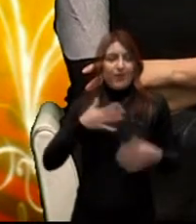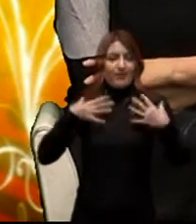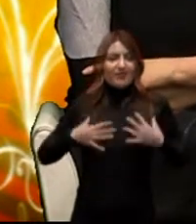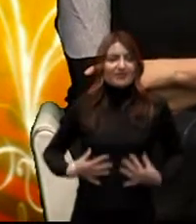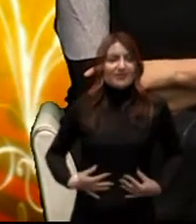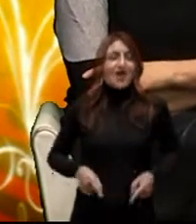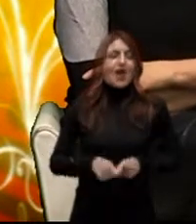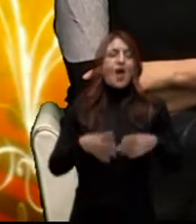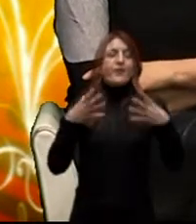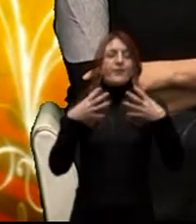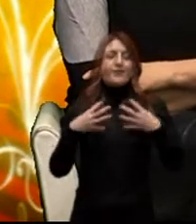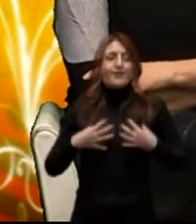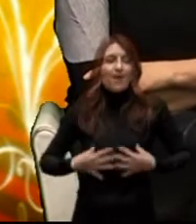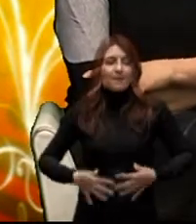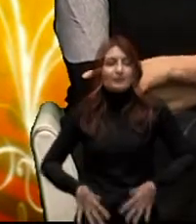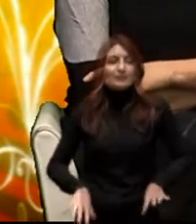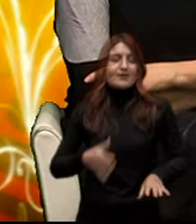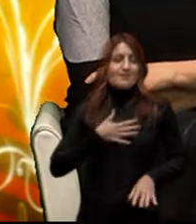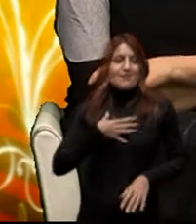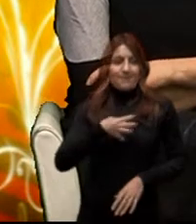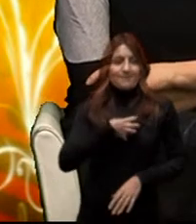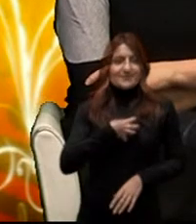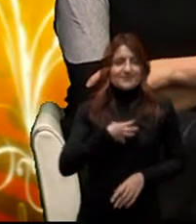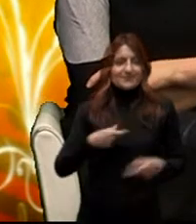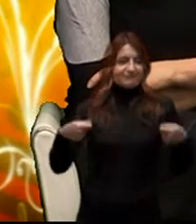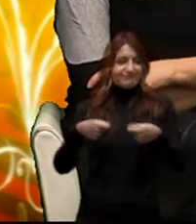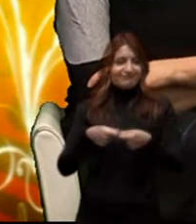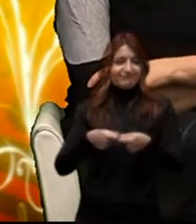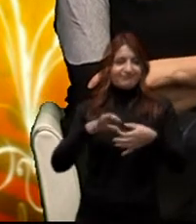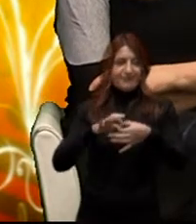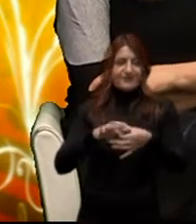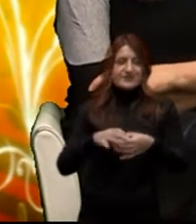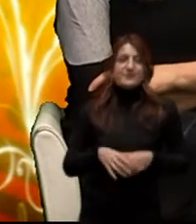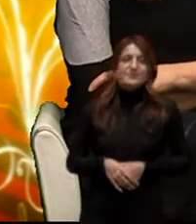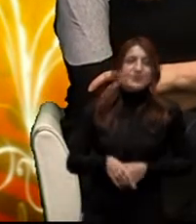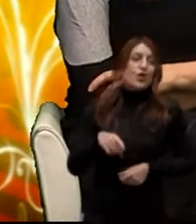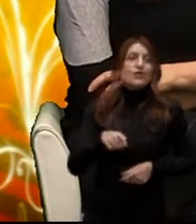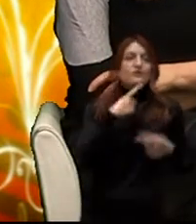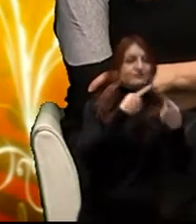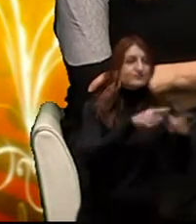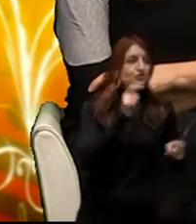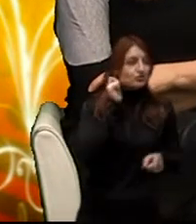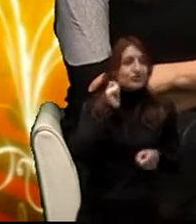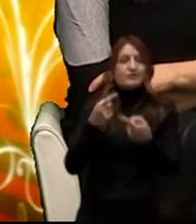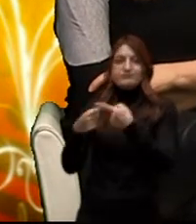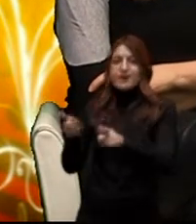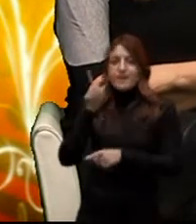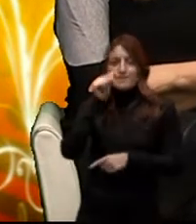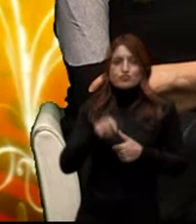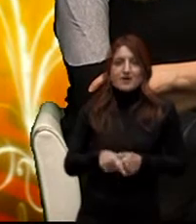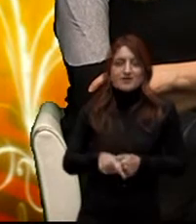i opuštanje zapravo naše psihe. I to je ono što razlikuje i žene i muškarce. Naprimjer, muškarci će